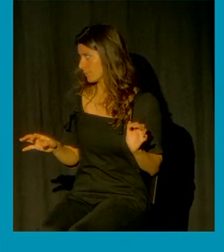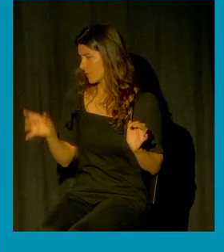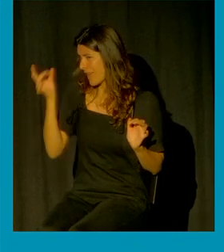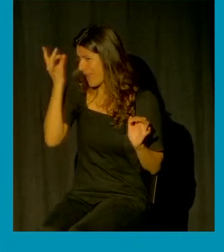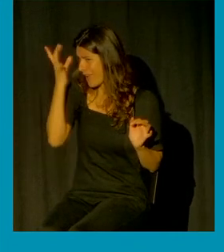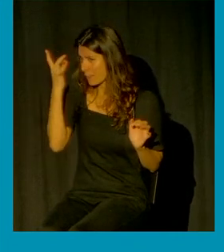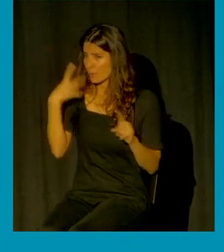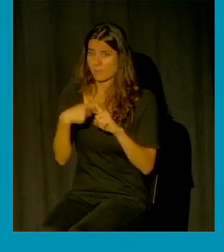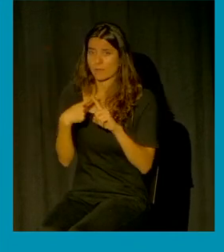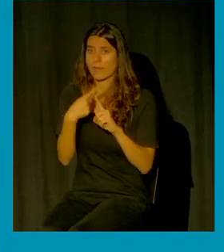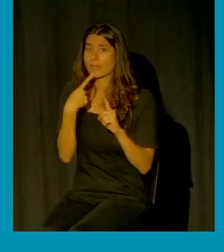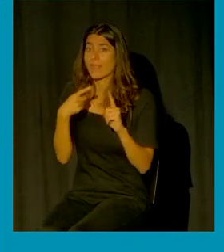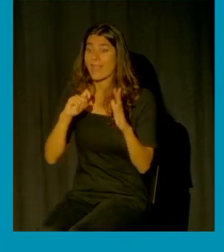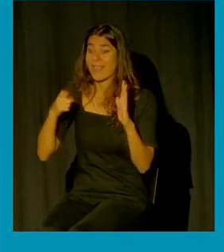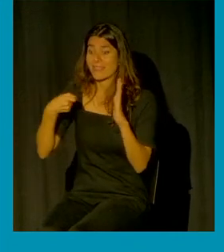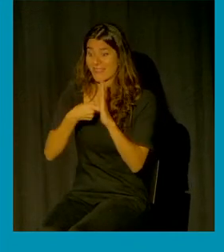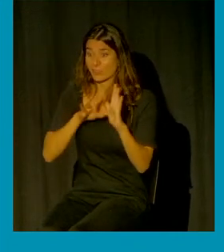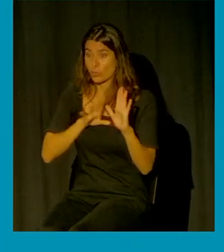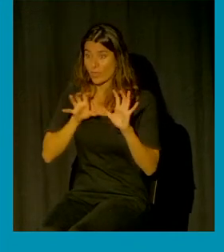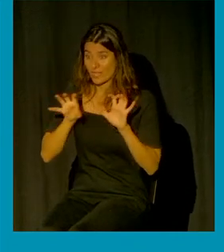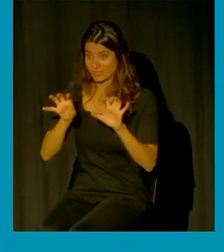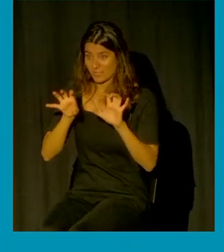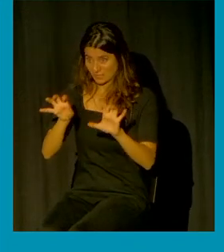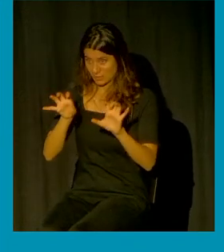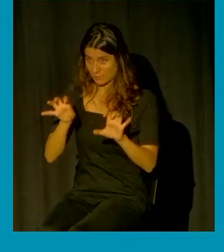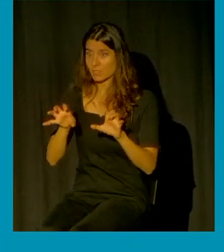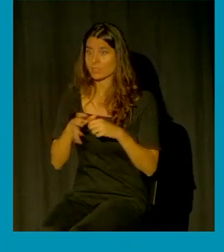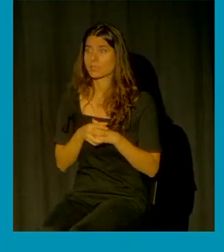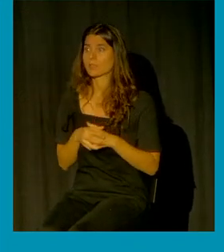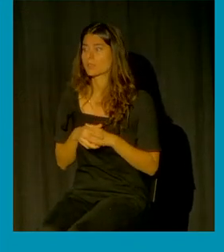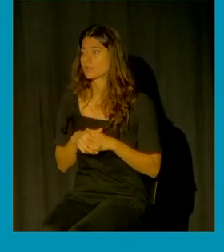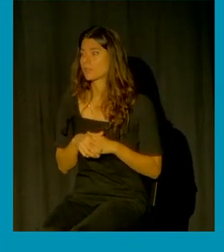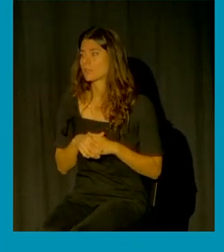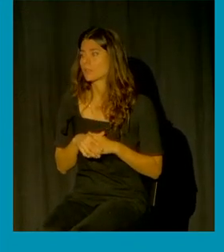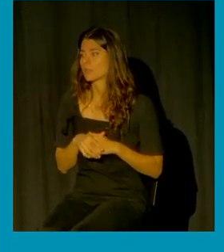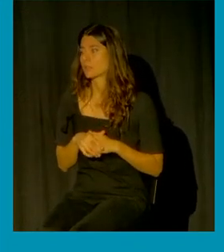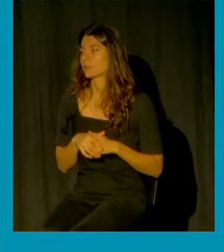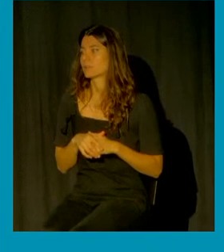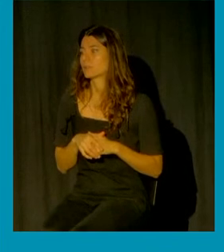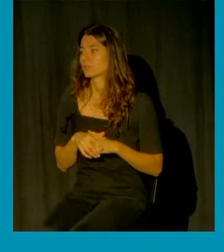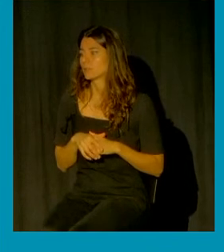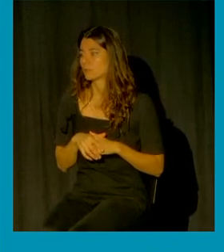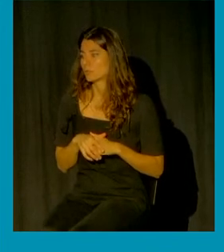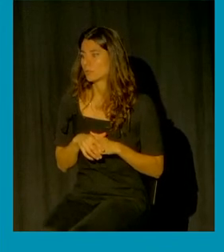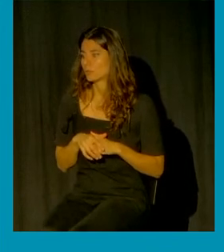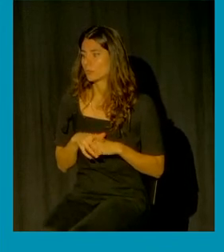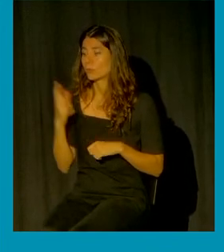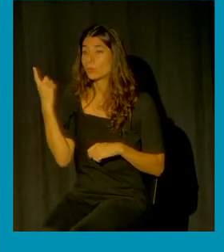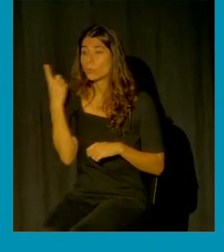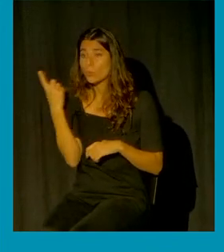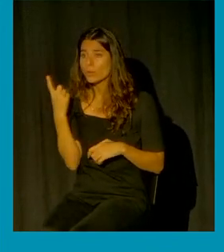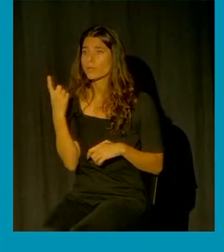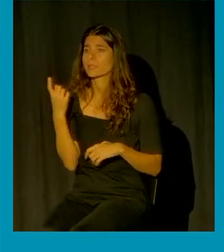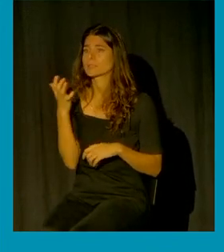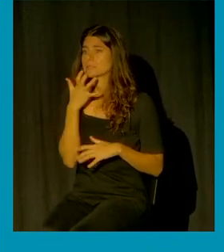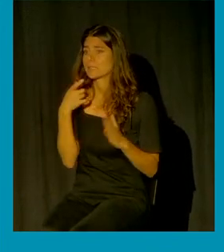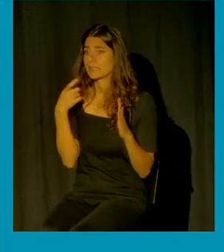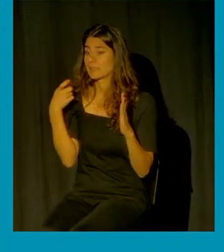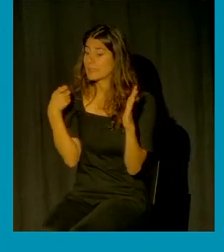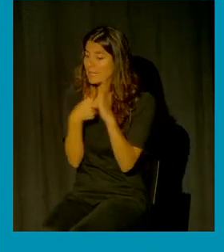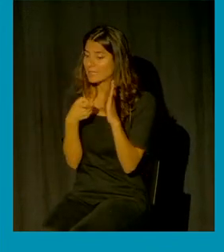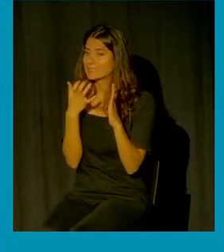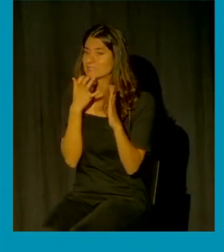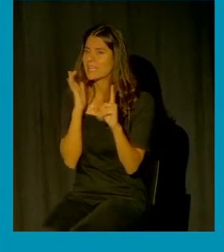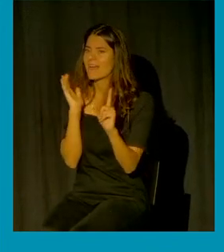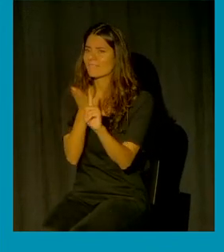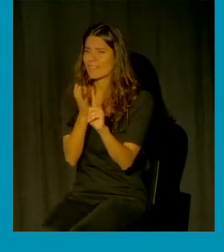deia que el delicte d'assetjament que insisteixo inclou el ciberassetjament només era delictiu quan afectava de manera